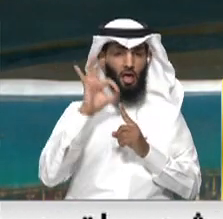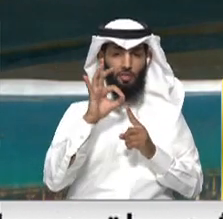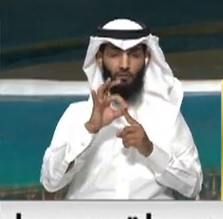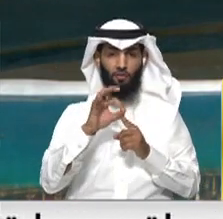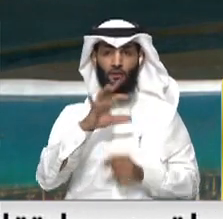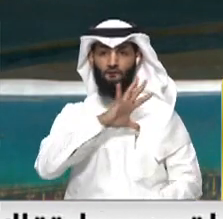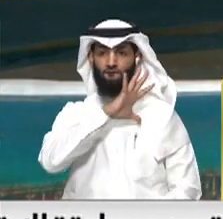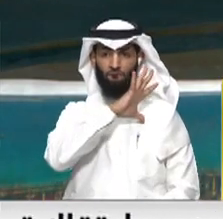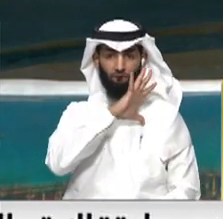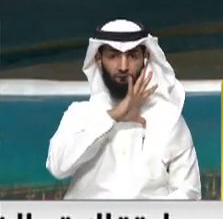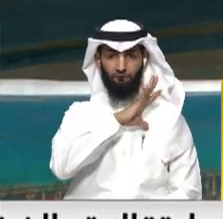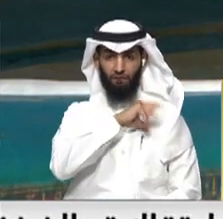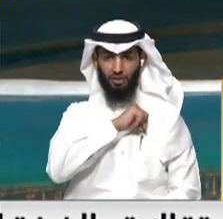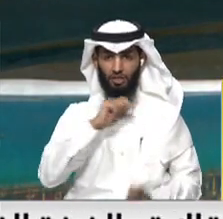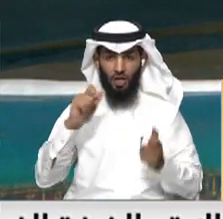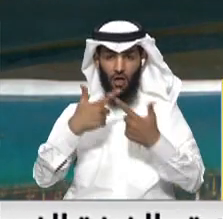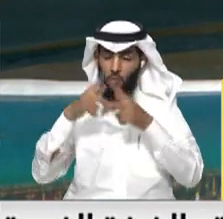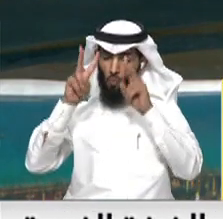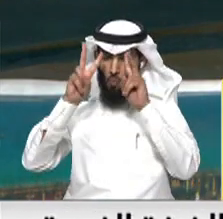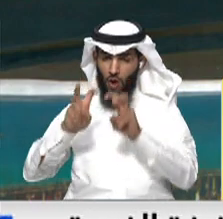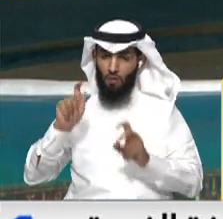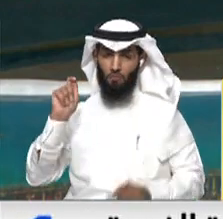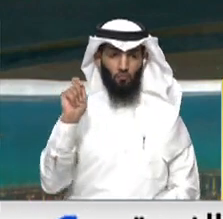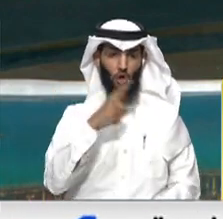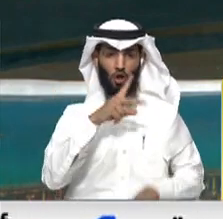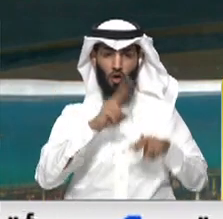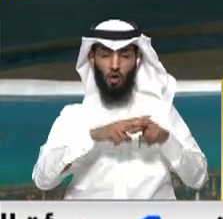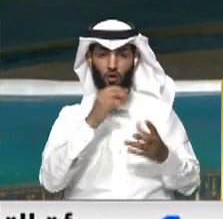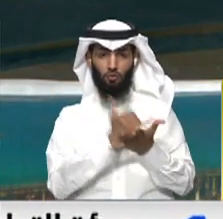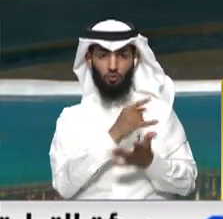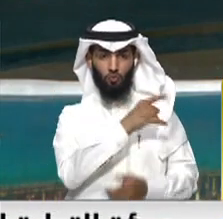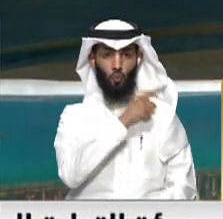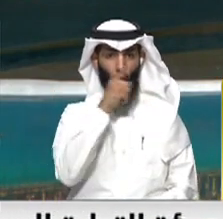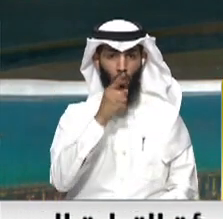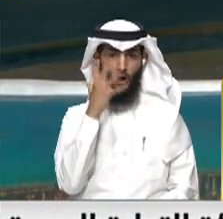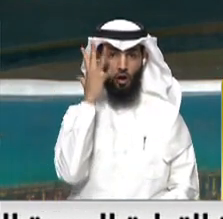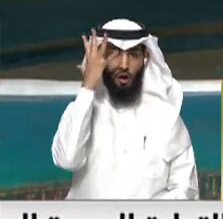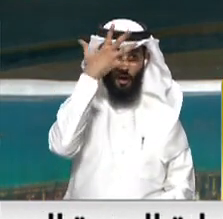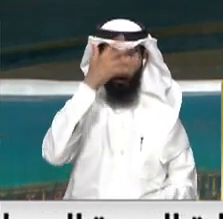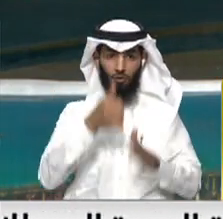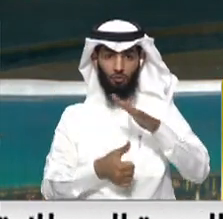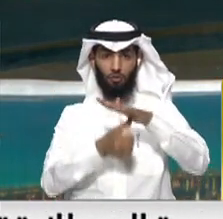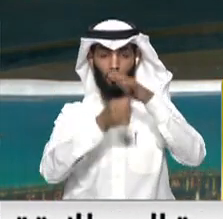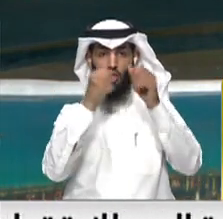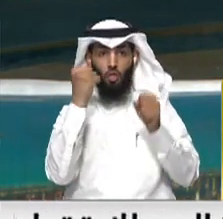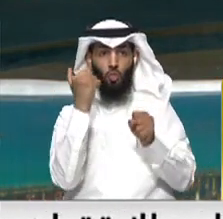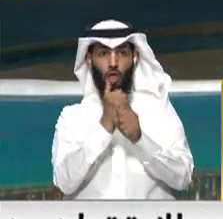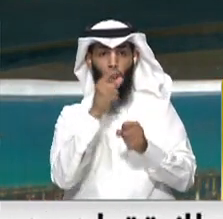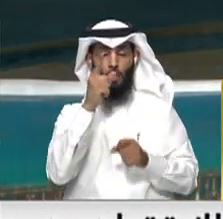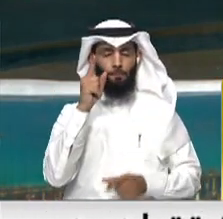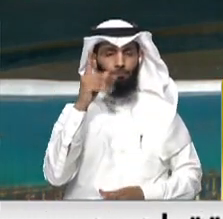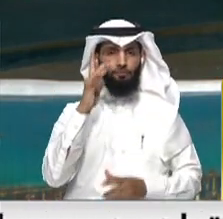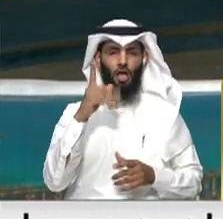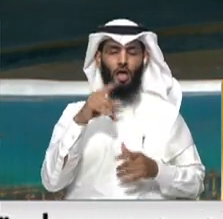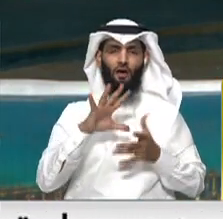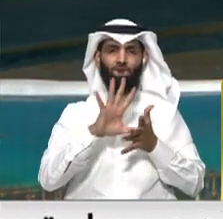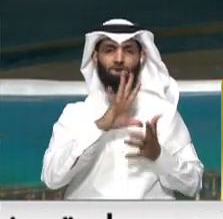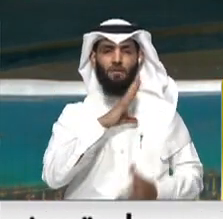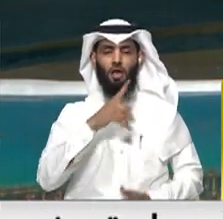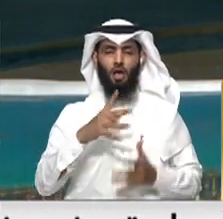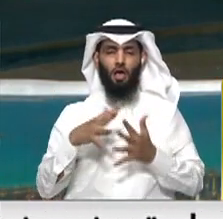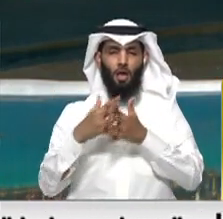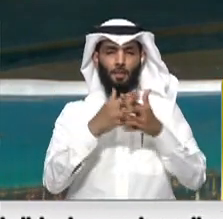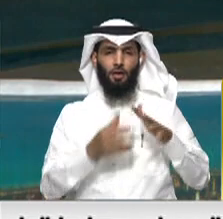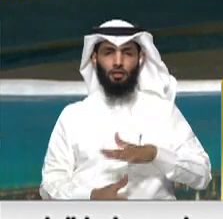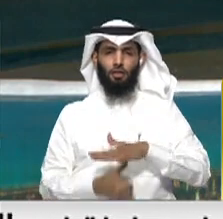المتظاهرون خارج البيت الأبيض مطالبين إدارة الرئيس جو بايدن بالعمل على وقف الحرب. نعم فاطمة، كل ذلك يأتي فيما